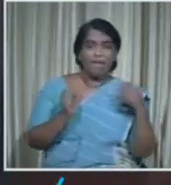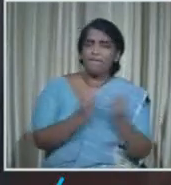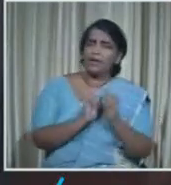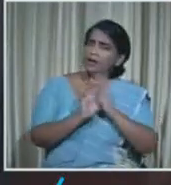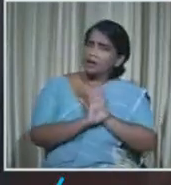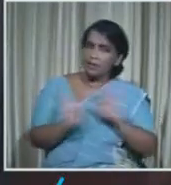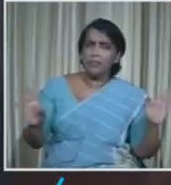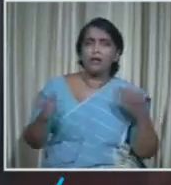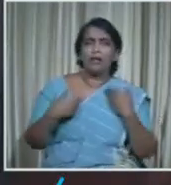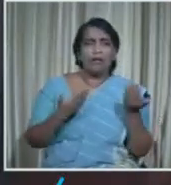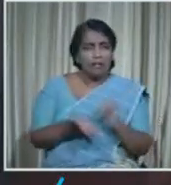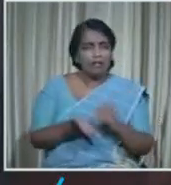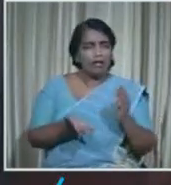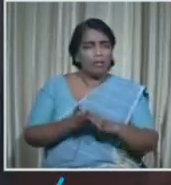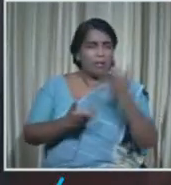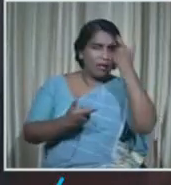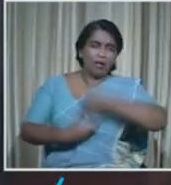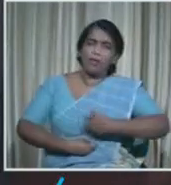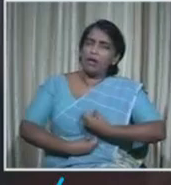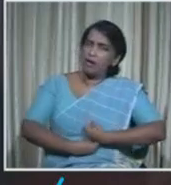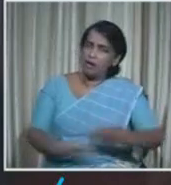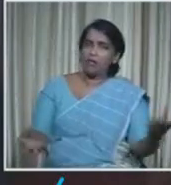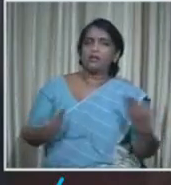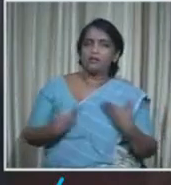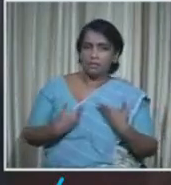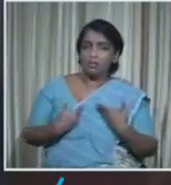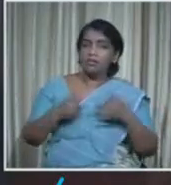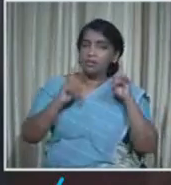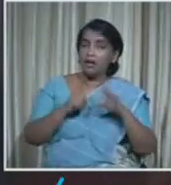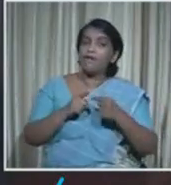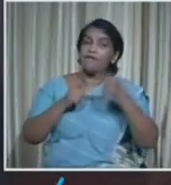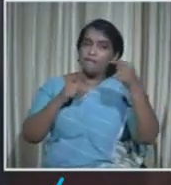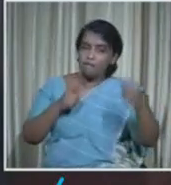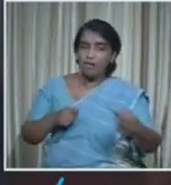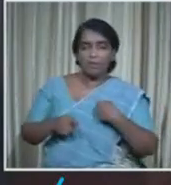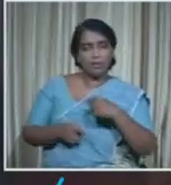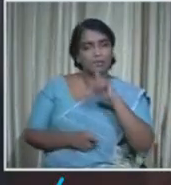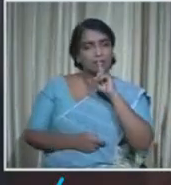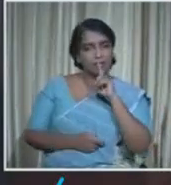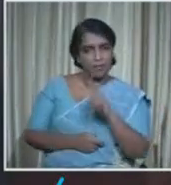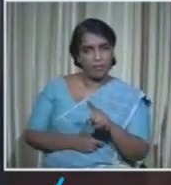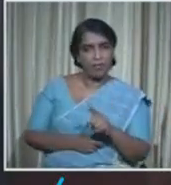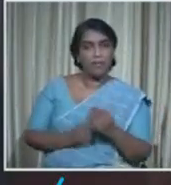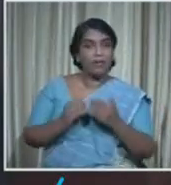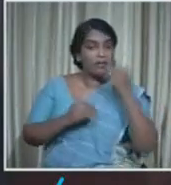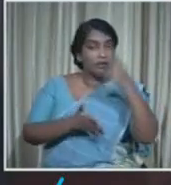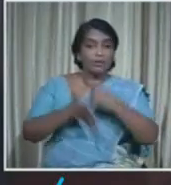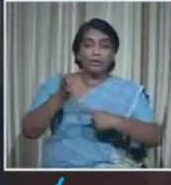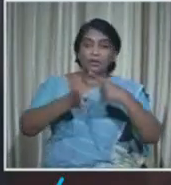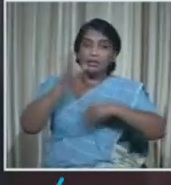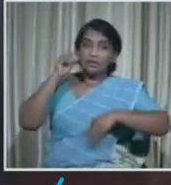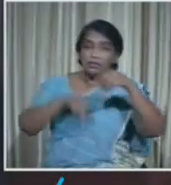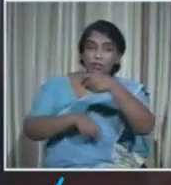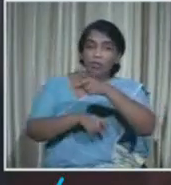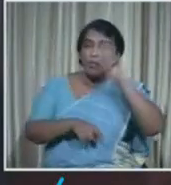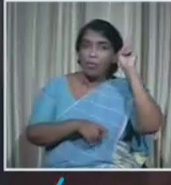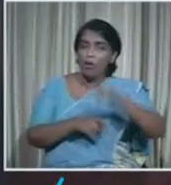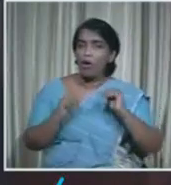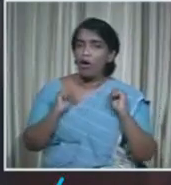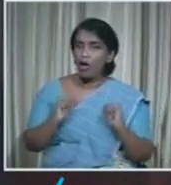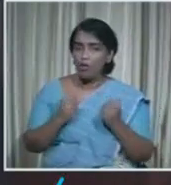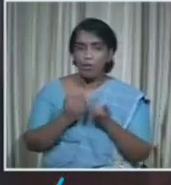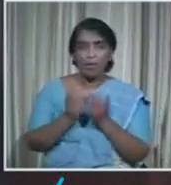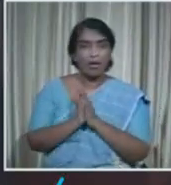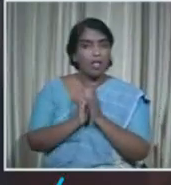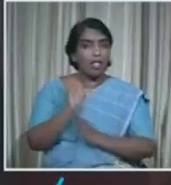තව තවත් පිරියන එක වෙන්නේ ඒ වගේම විපක්ෂයට මං කියන්න ඕනේ ඊළඟට ඡන්දේ තමන් කොහොමද ලබා ගන්නෙ තමන්ගේ mantri